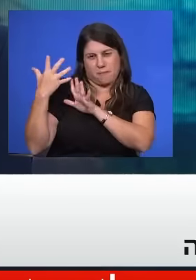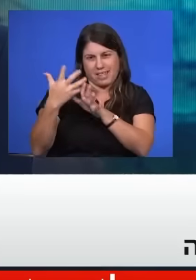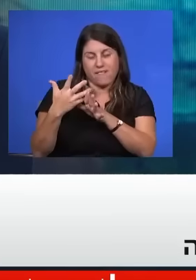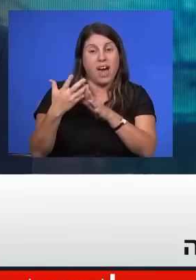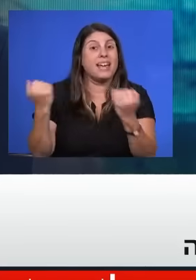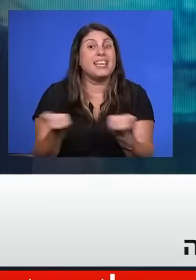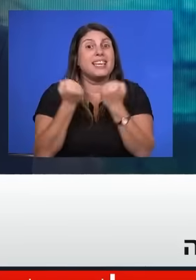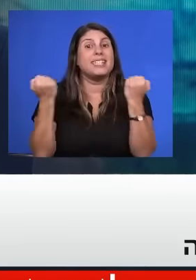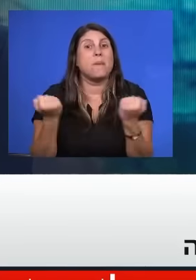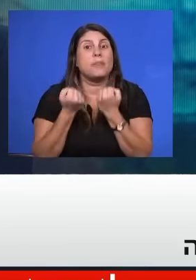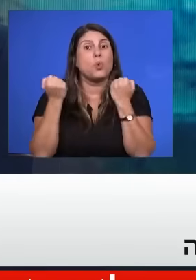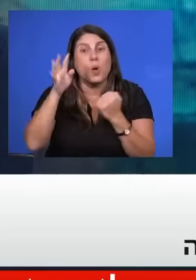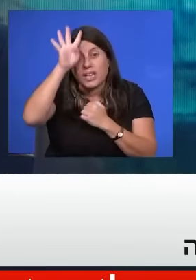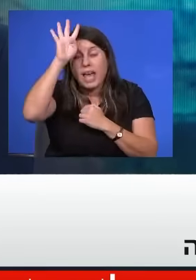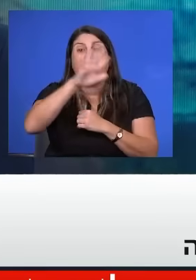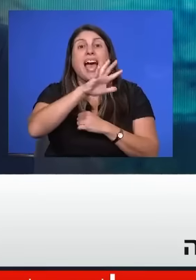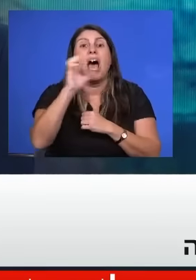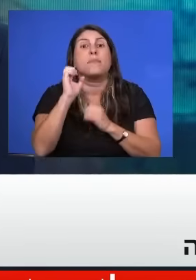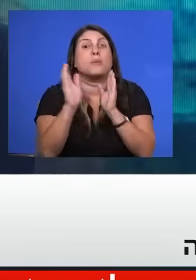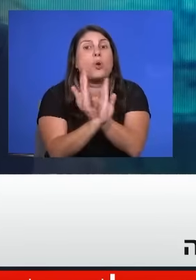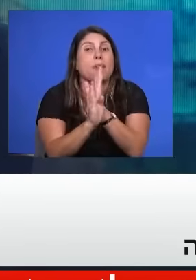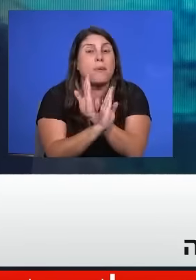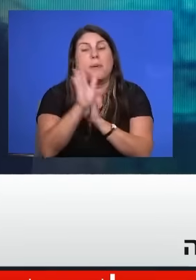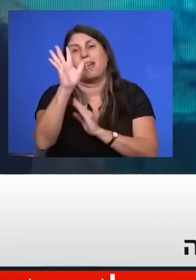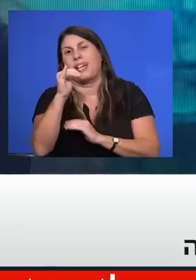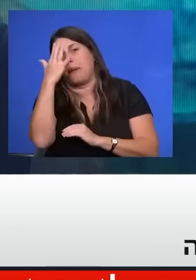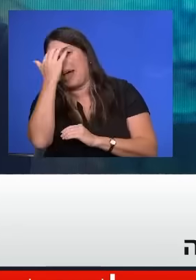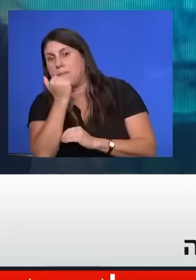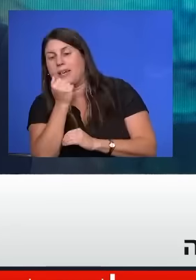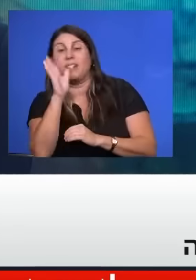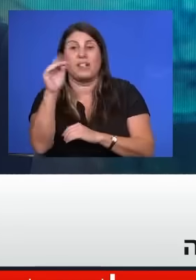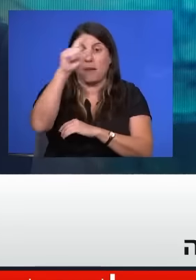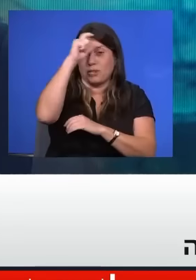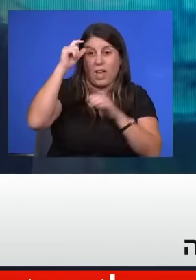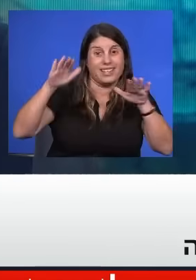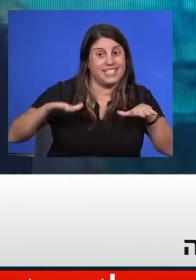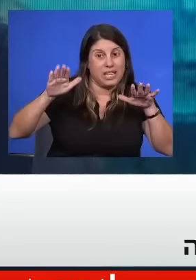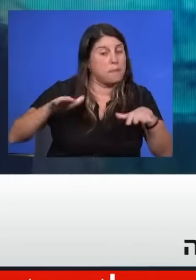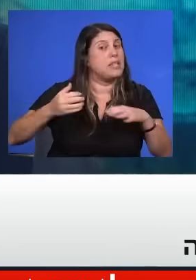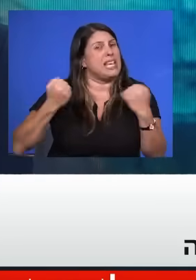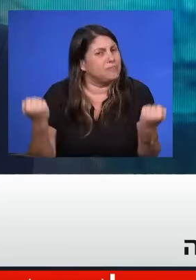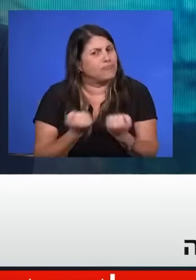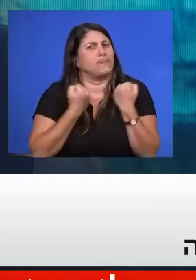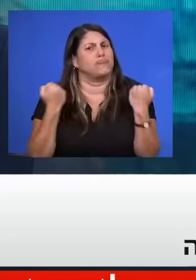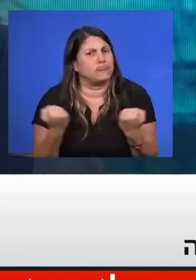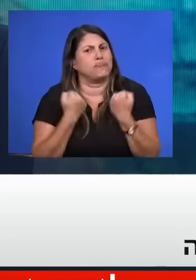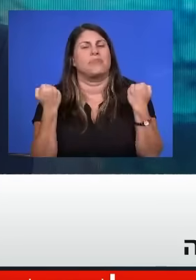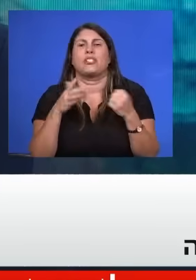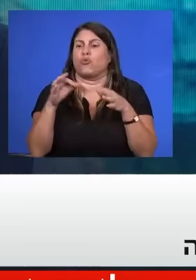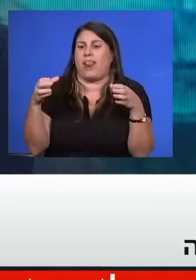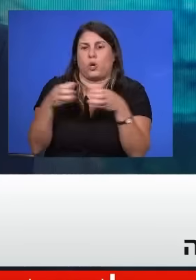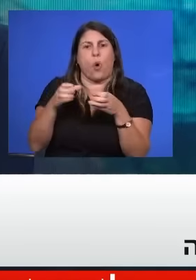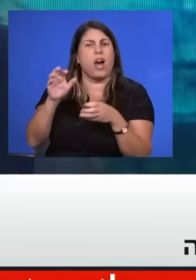כ-500 מחבלים, גם של חמאס וגם של הג'יהאד האיסלאמי, אימונים אינטנסיביים של כוח קודס האיראני, גם מפקד כוח